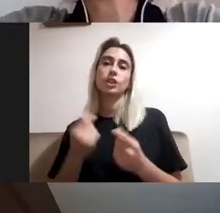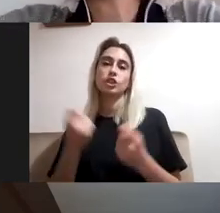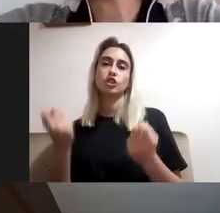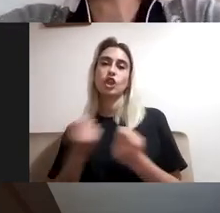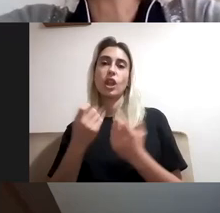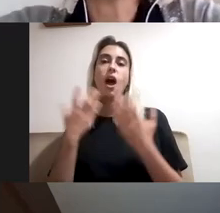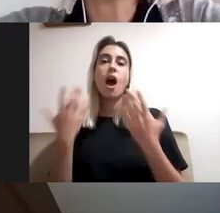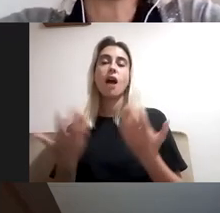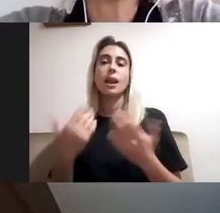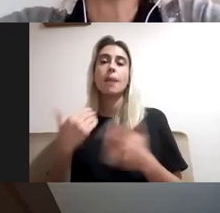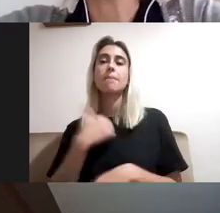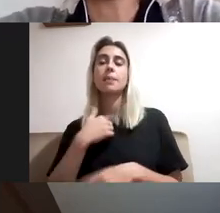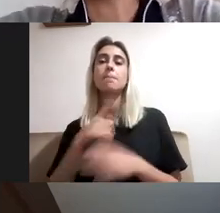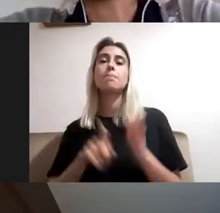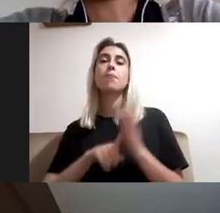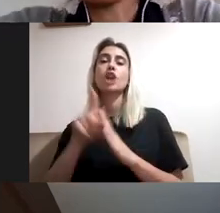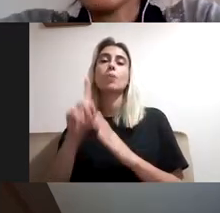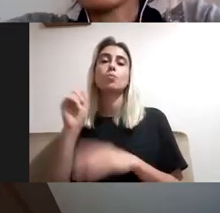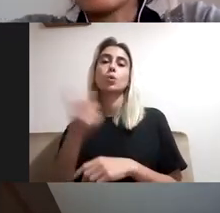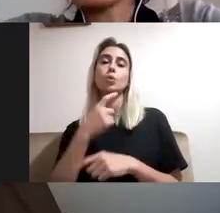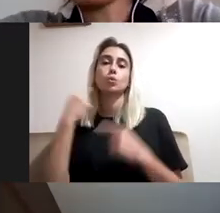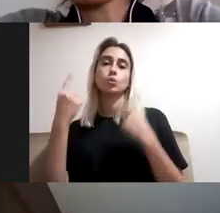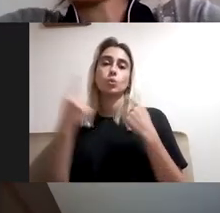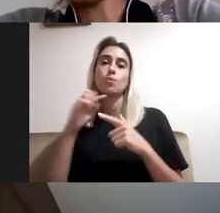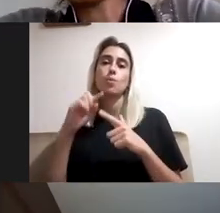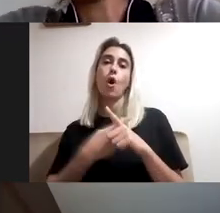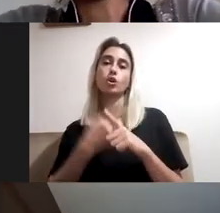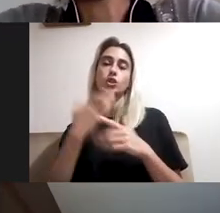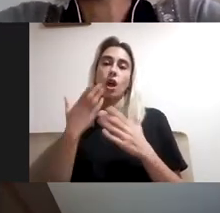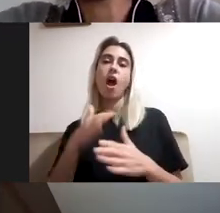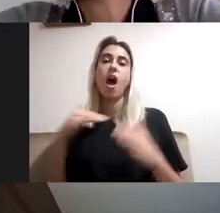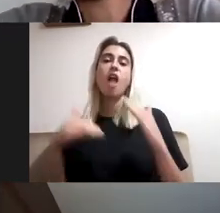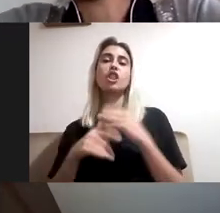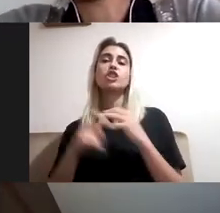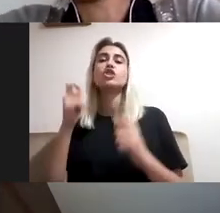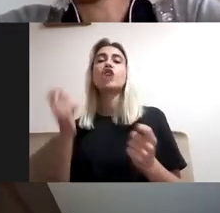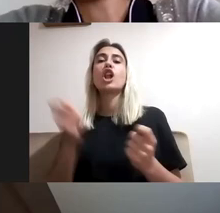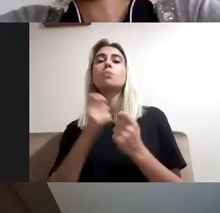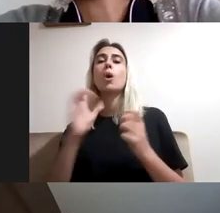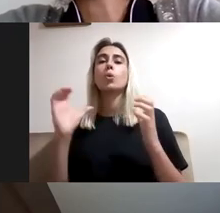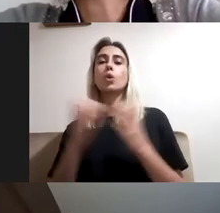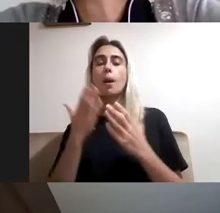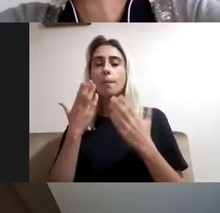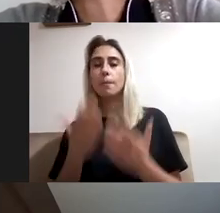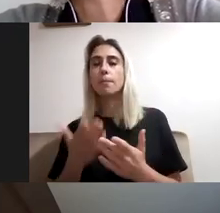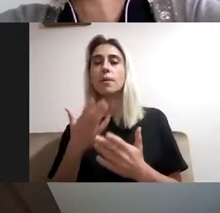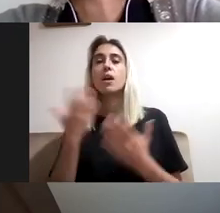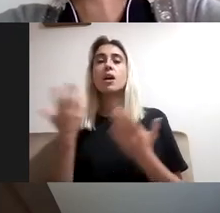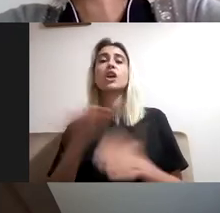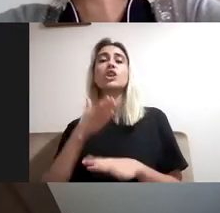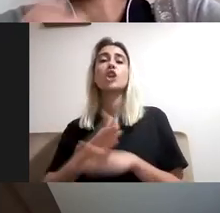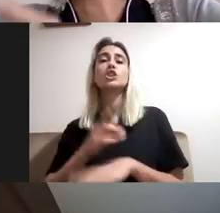haliyle. Ben aslında çok başarılı olduğunu düşünüyorum proje olarak ve alt çalışma gruplarının çalışma dinamikleri olarak. Gerçekten sizin